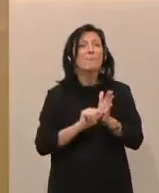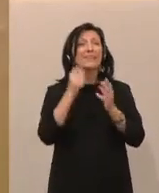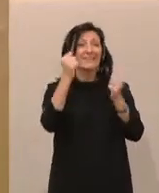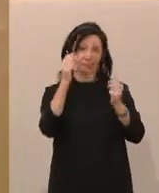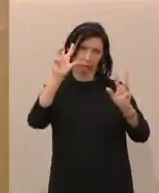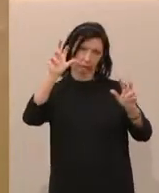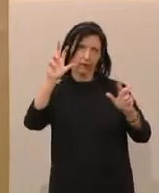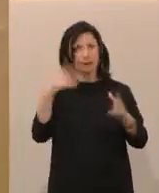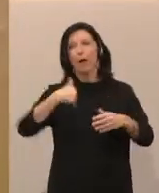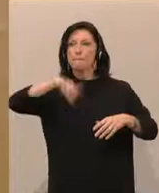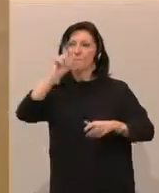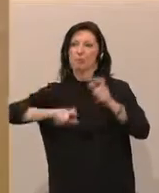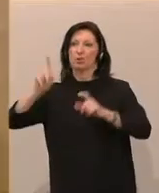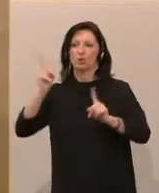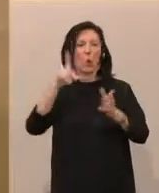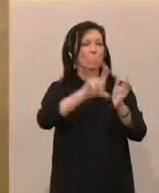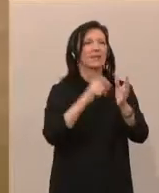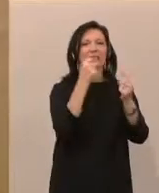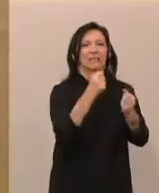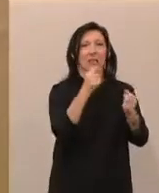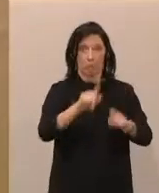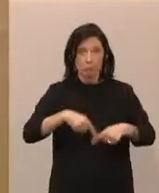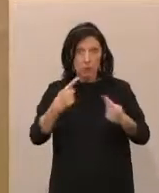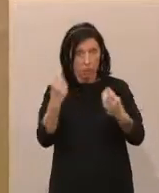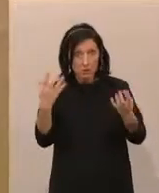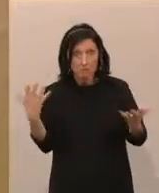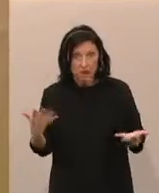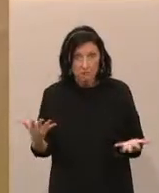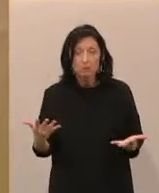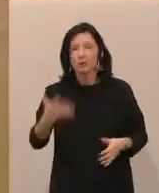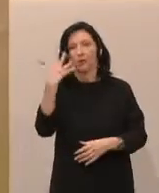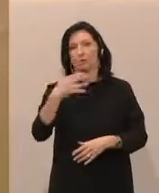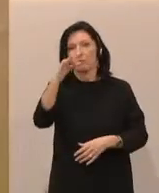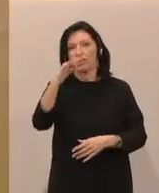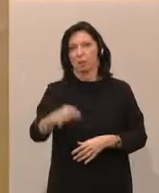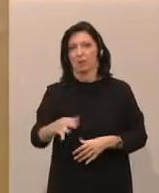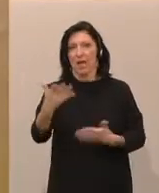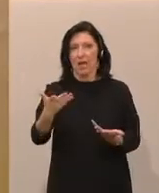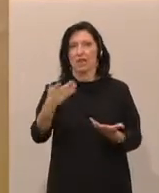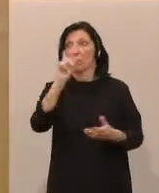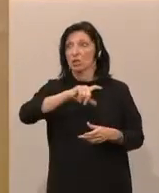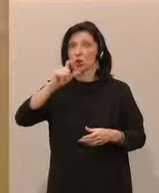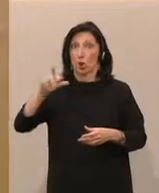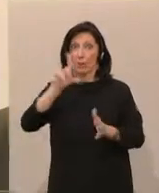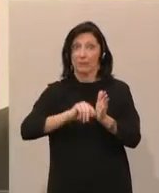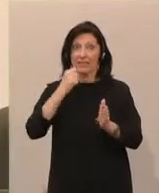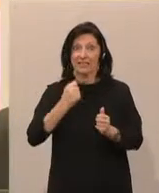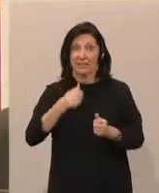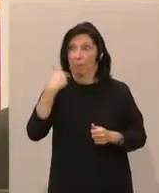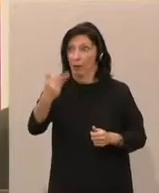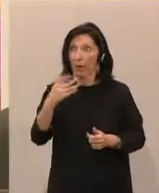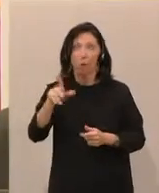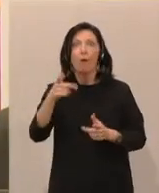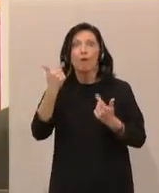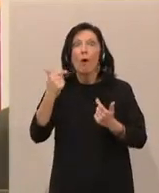zu forcieren die dazu geführt hat dass über 50 prozent der mindestsicherungsbezieher hatte zuwanderer sind die in vielen bereichen wieder mal